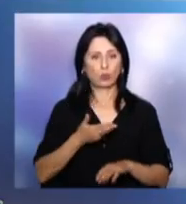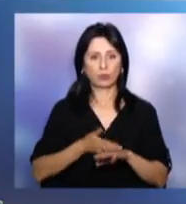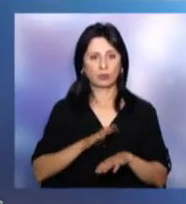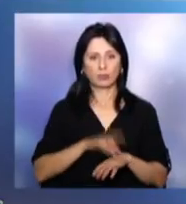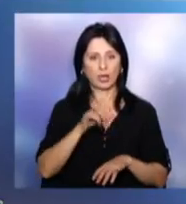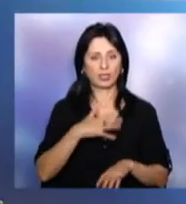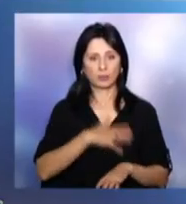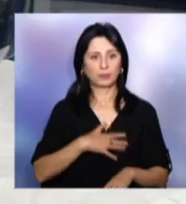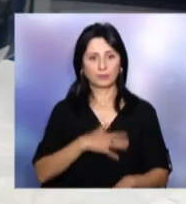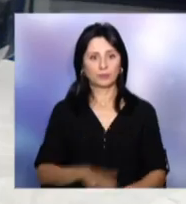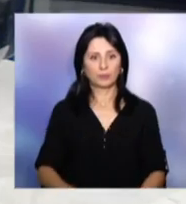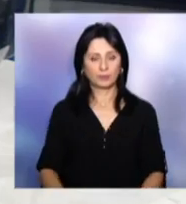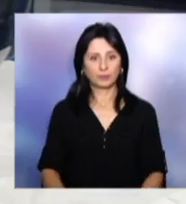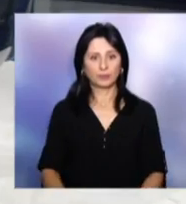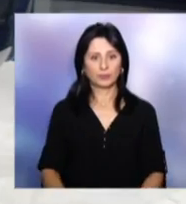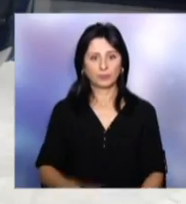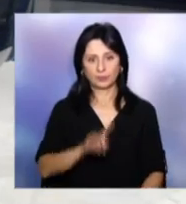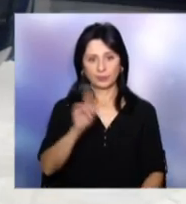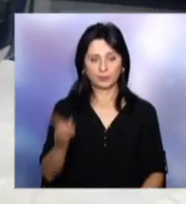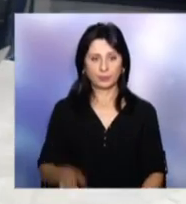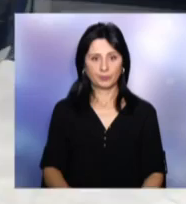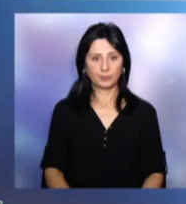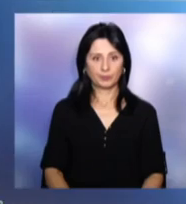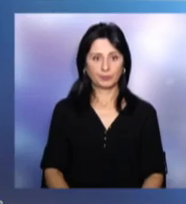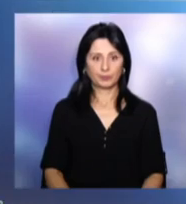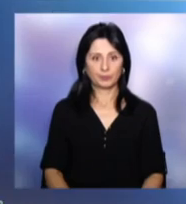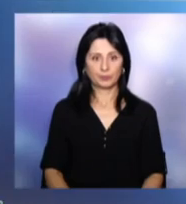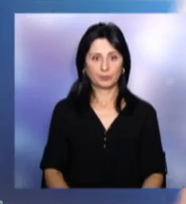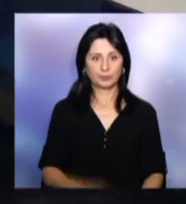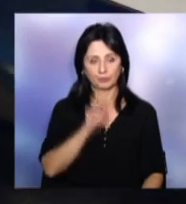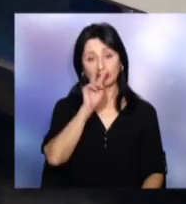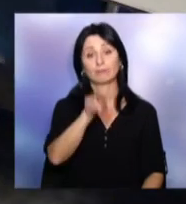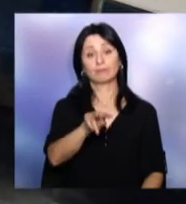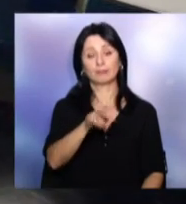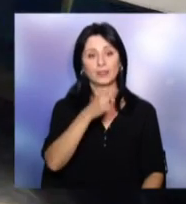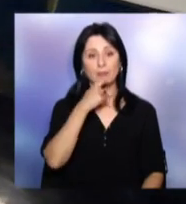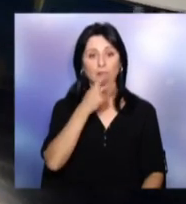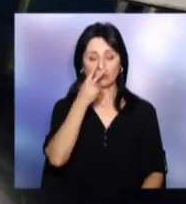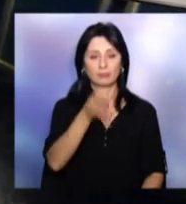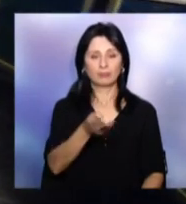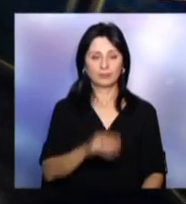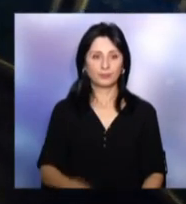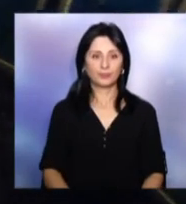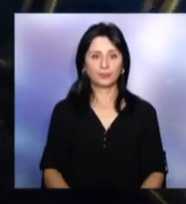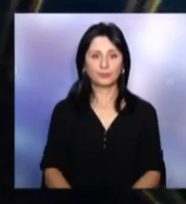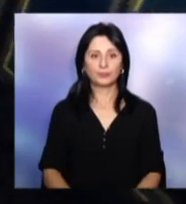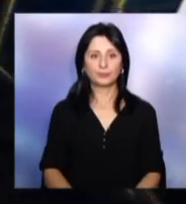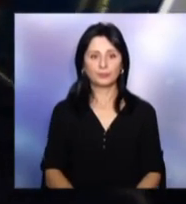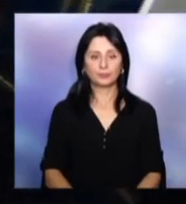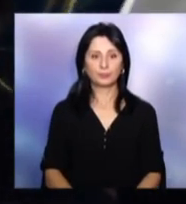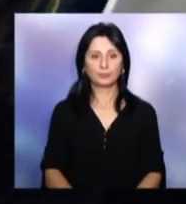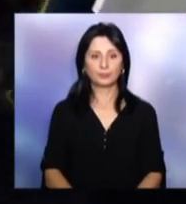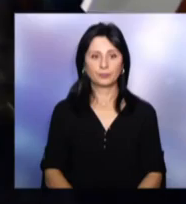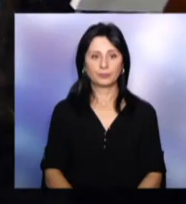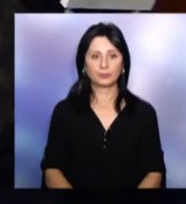აღელვებთ ადამიანებს. მაშინ გადავიდეთ. დიახ, მე აქედან შემოგხედავთ, მაყურებელი დეტალურად ნახავს ამ ყველაფერს.